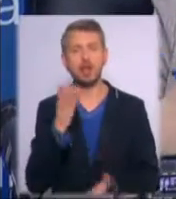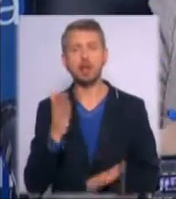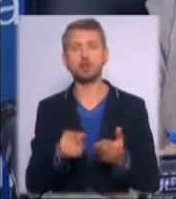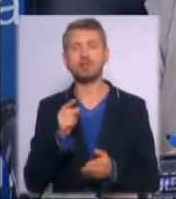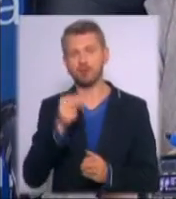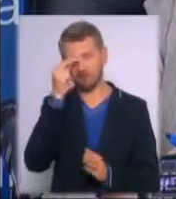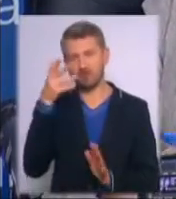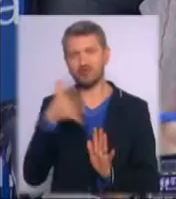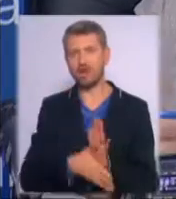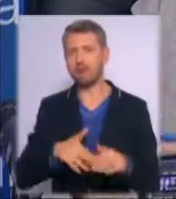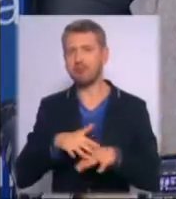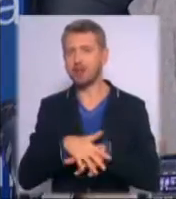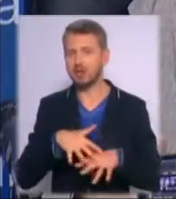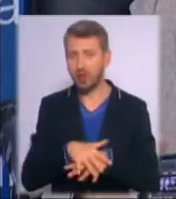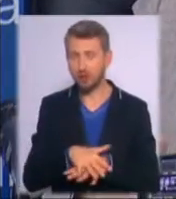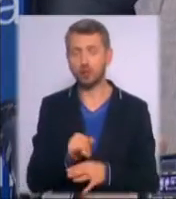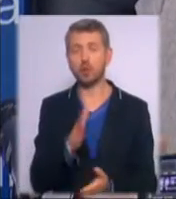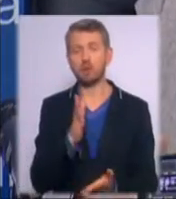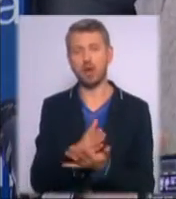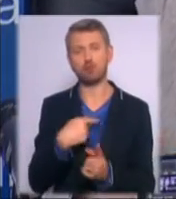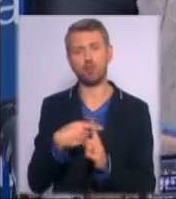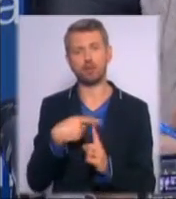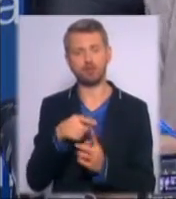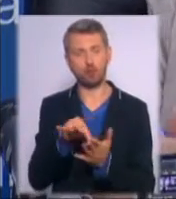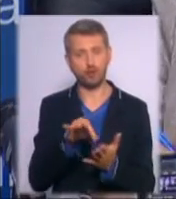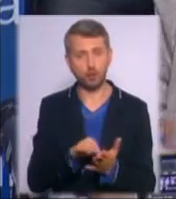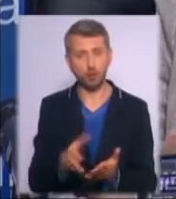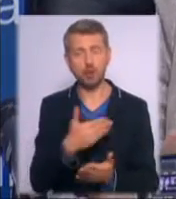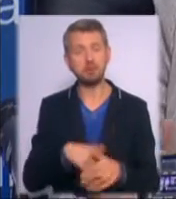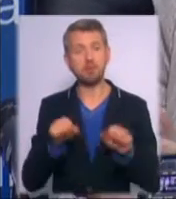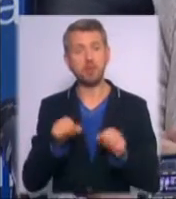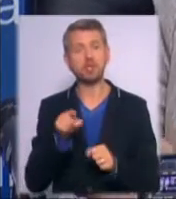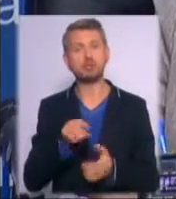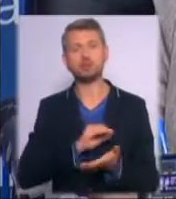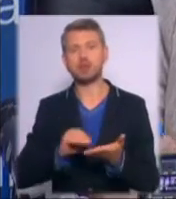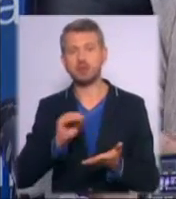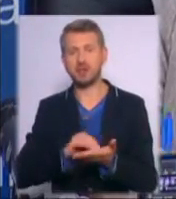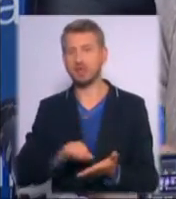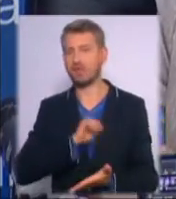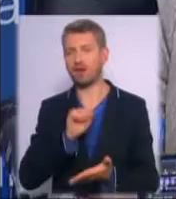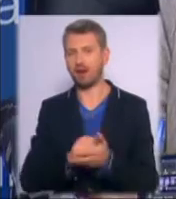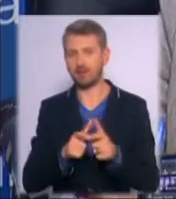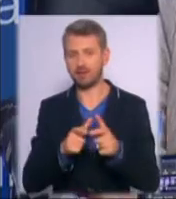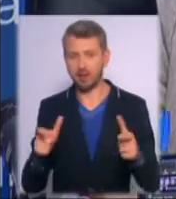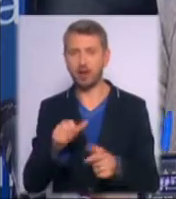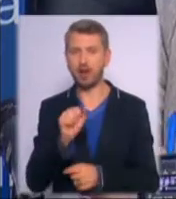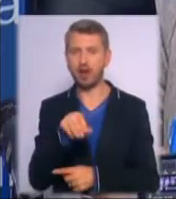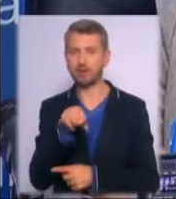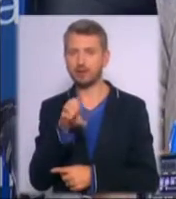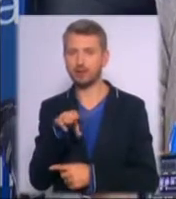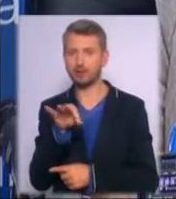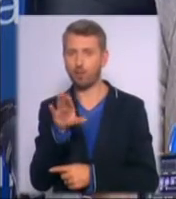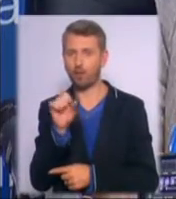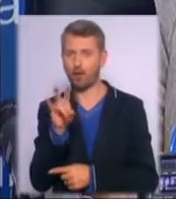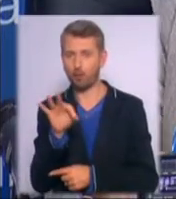вивчали математику і мають з неї позитивну оцінку, то ми можемо їм написати в атестаті атестовано, без